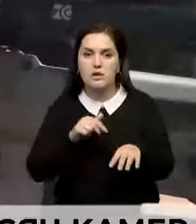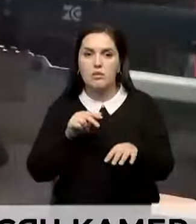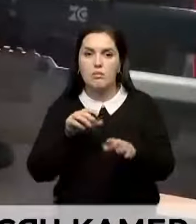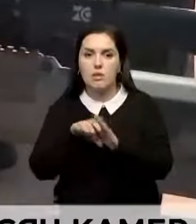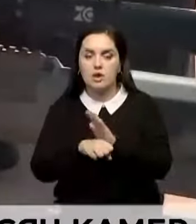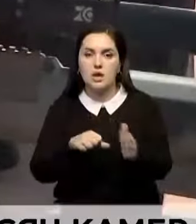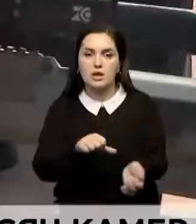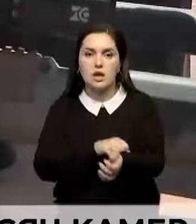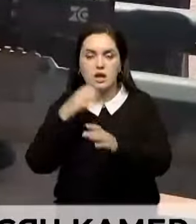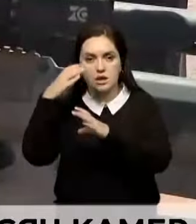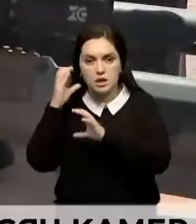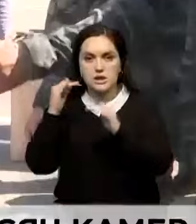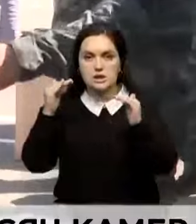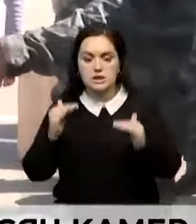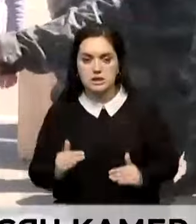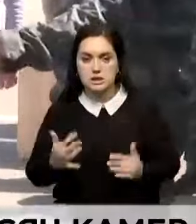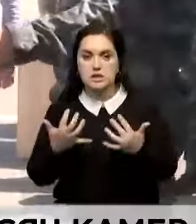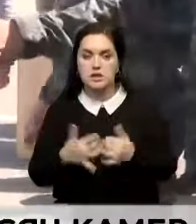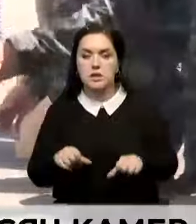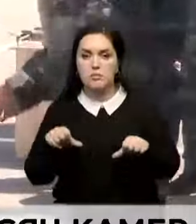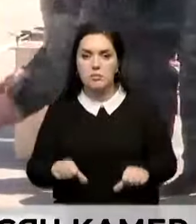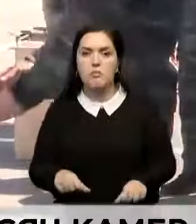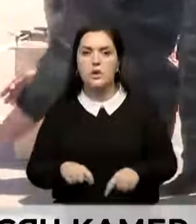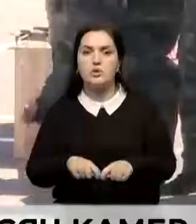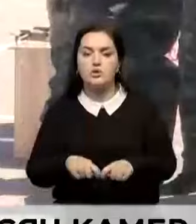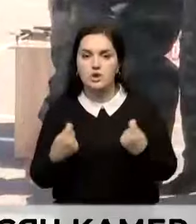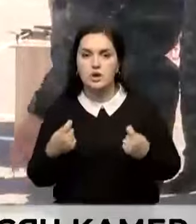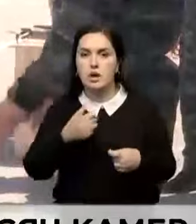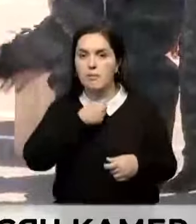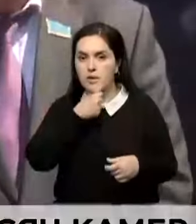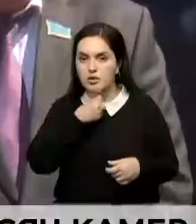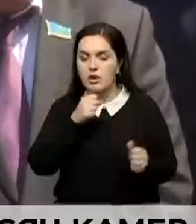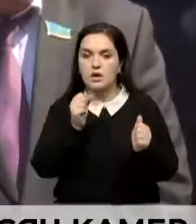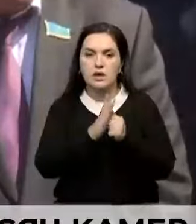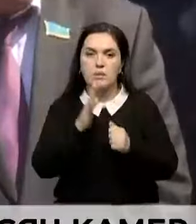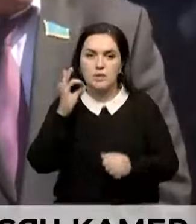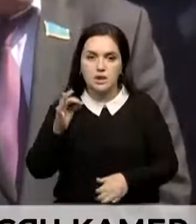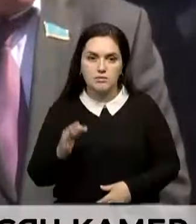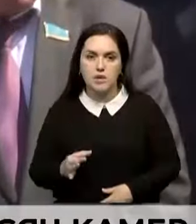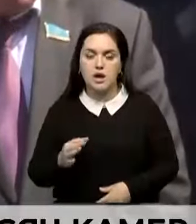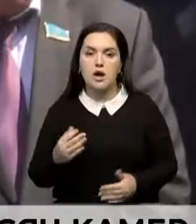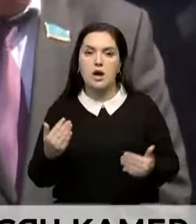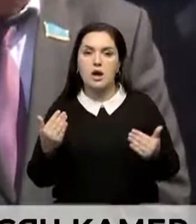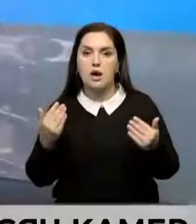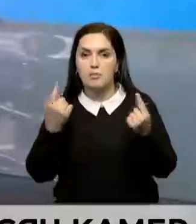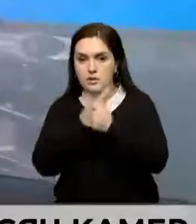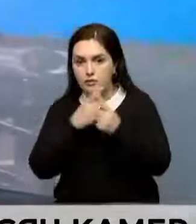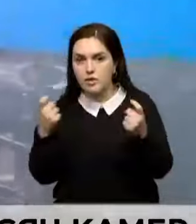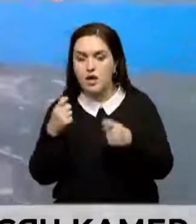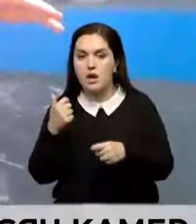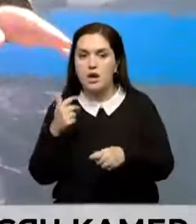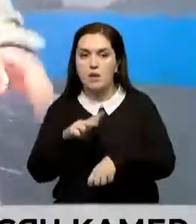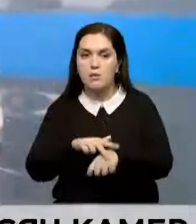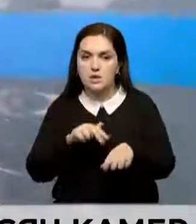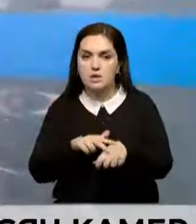удалось ликвидировать 10 нарколабораторий и снизить количество правонарушений среди подростков на 15%. Об этом сегодня